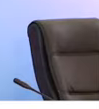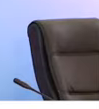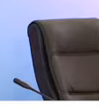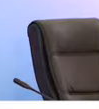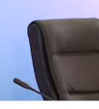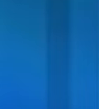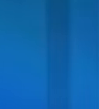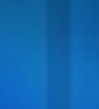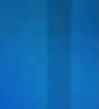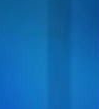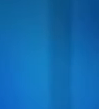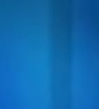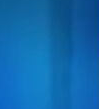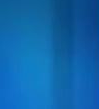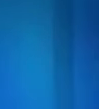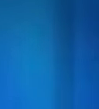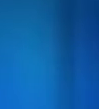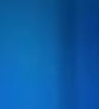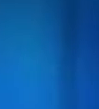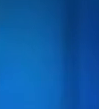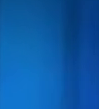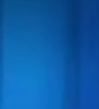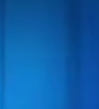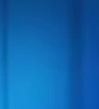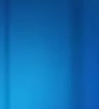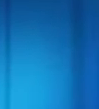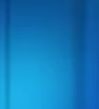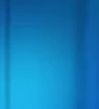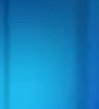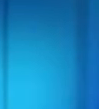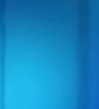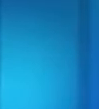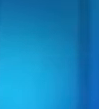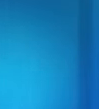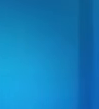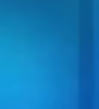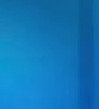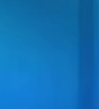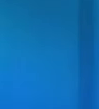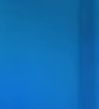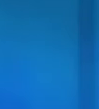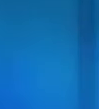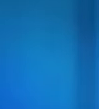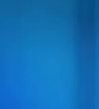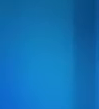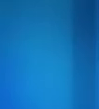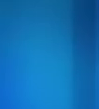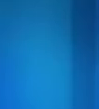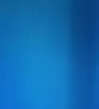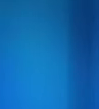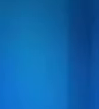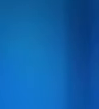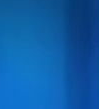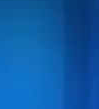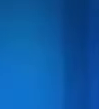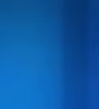знания языка? И все же доля судебных процессов на госязыке хоть и постепенно, но увеличивается. Так,